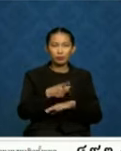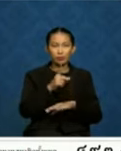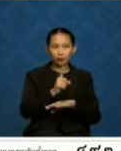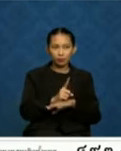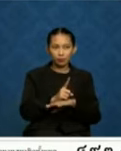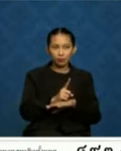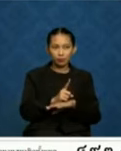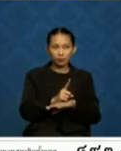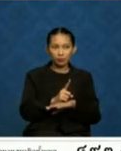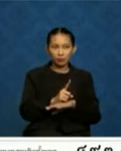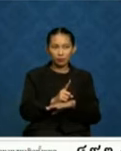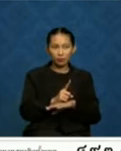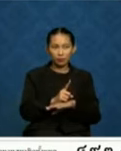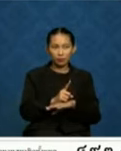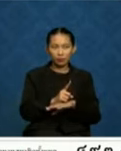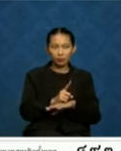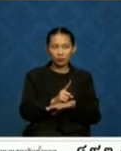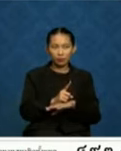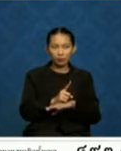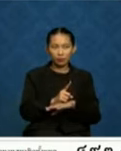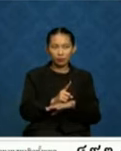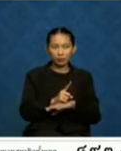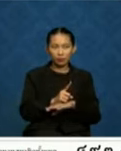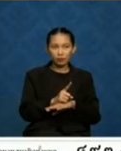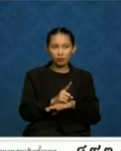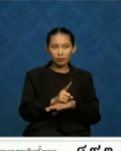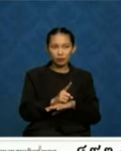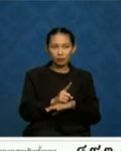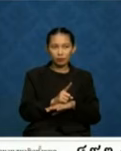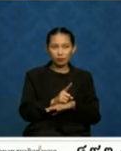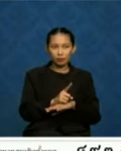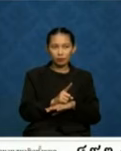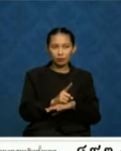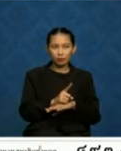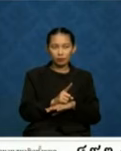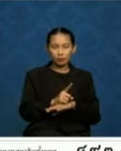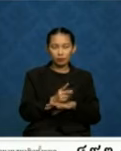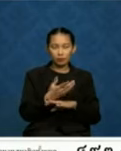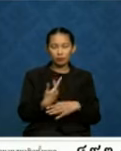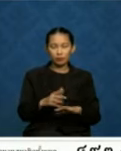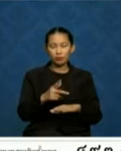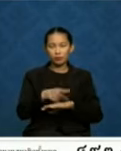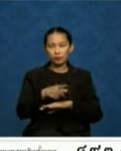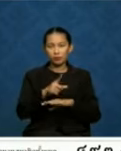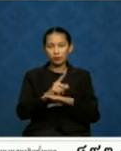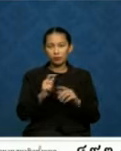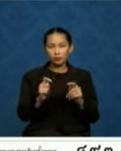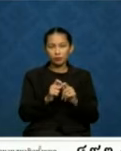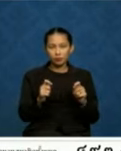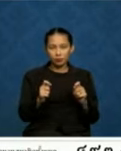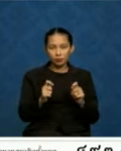ก็คือท่านณัฐพงศ์นะครับสุปริยศิลป์นะครับและท่านประธานอนุนะครับท่าน